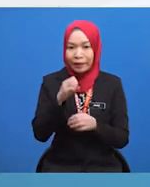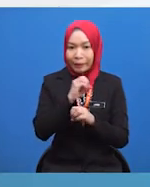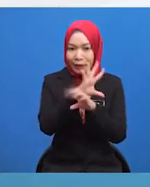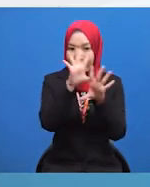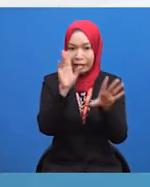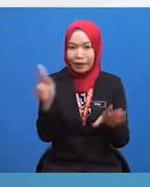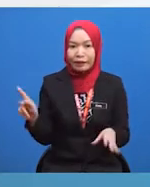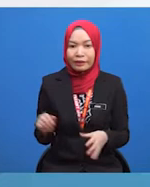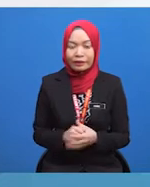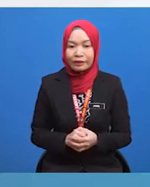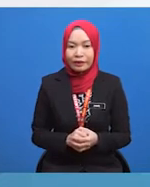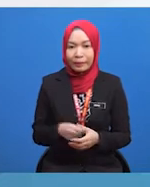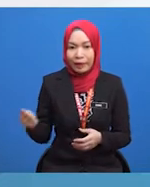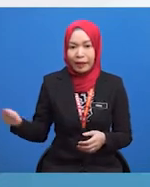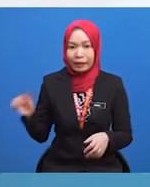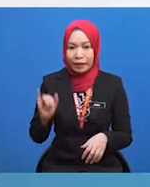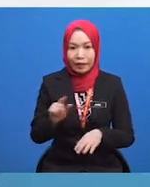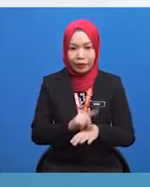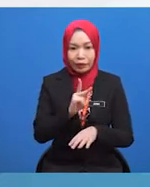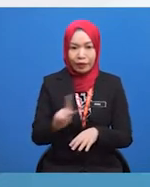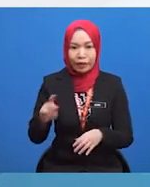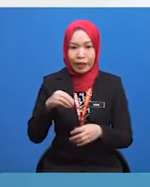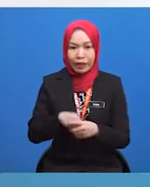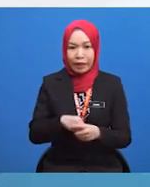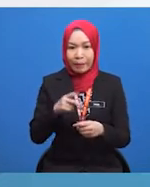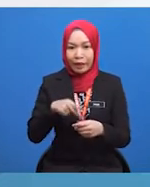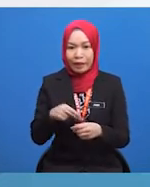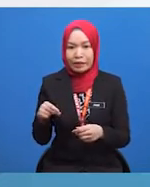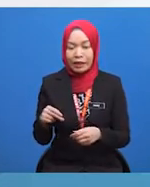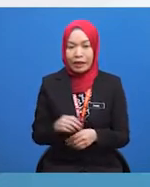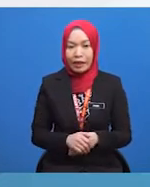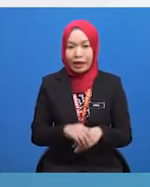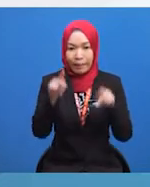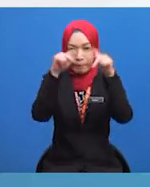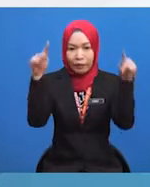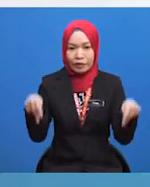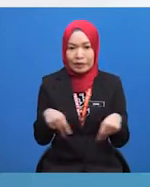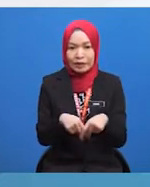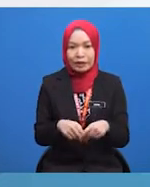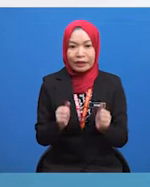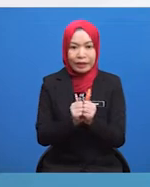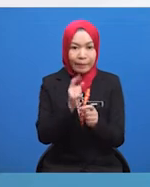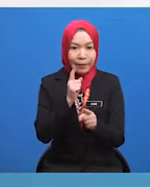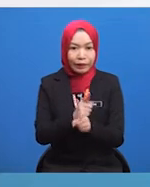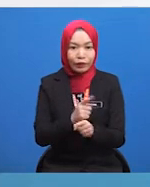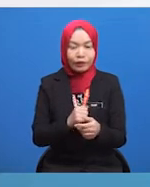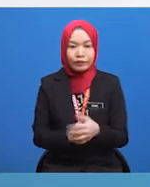menerangkan peralatan yang digunakan dalam penghasilan poster dengan betul. Dan yang kedua,